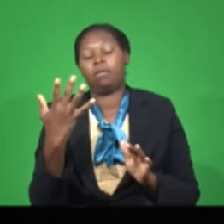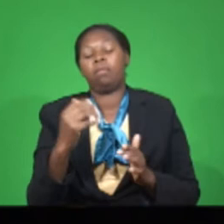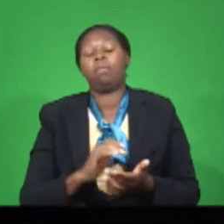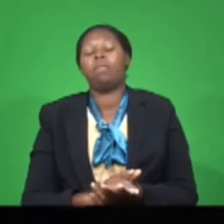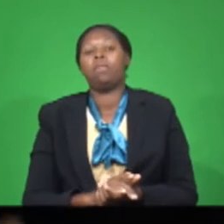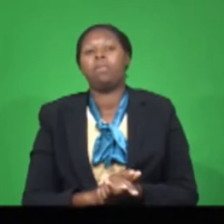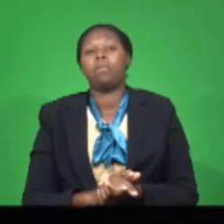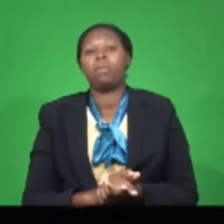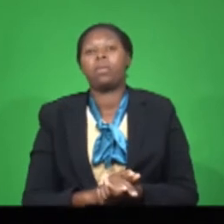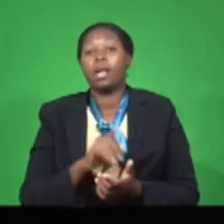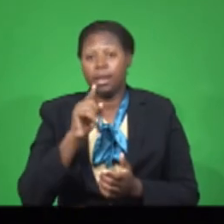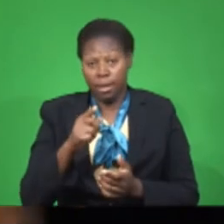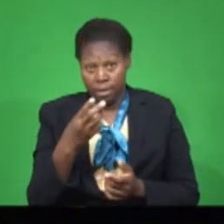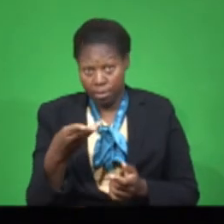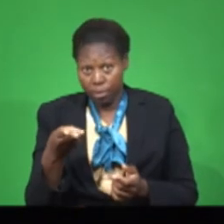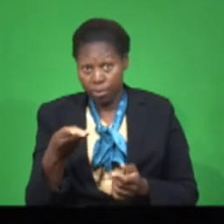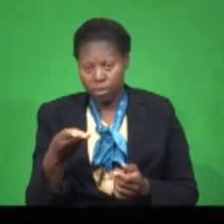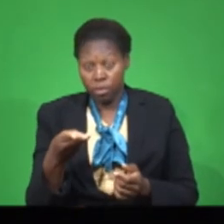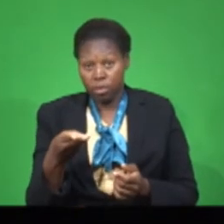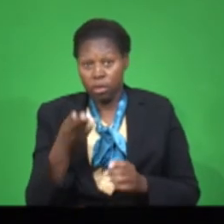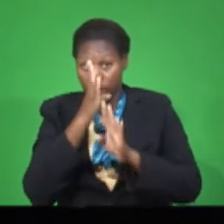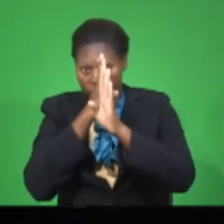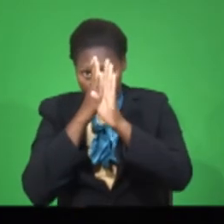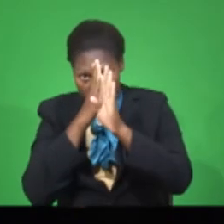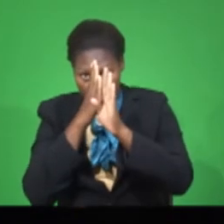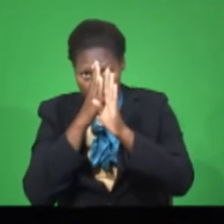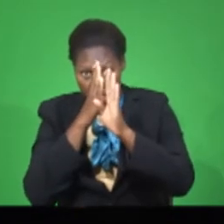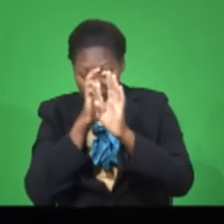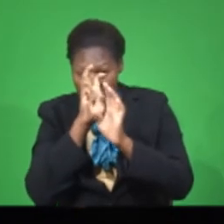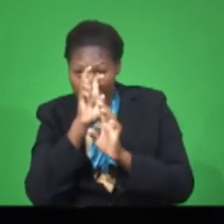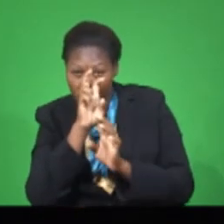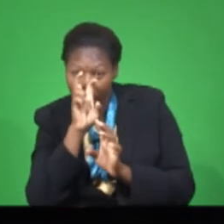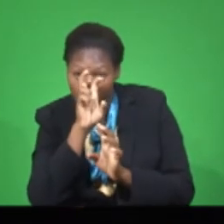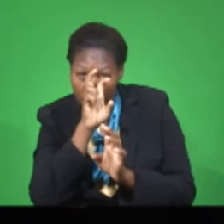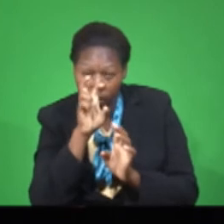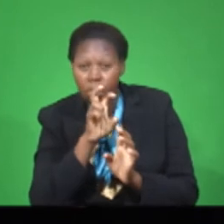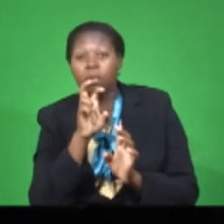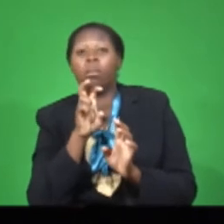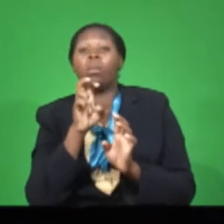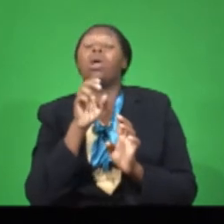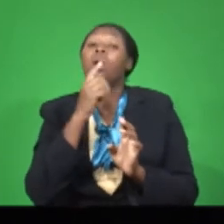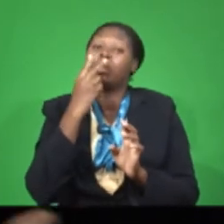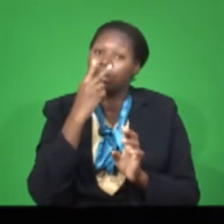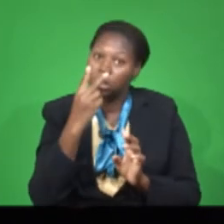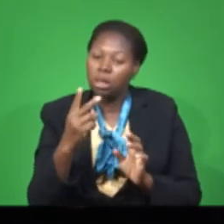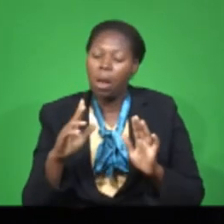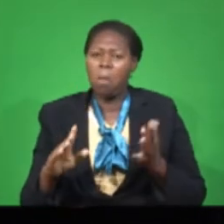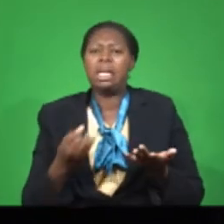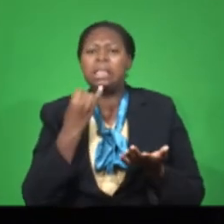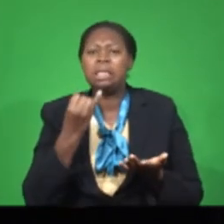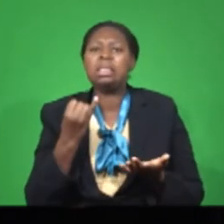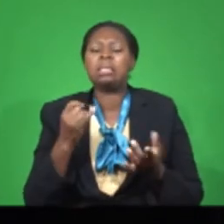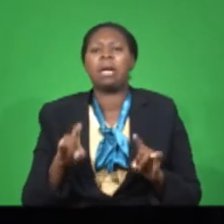Eh. Vanopinda muJeriko. Pambapa vanosvikira. Eh. Chifere chaive nehotera yacho. Alright. Kana kuti lodge yacho. Ndopa